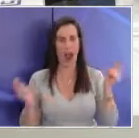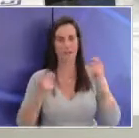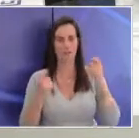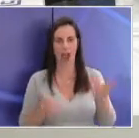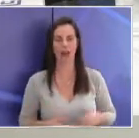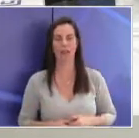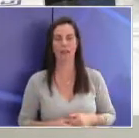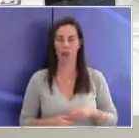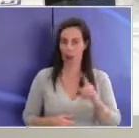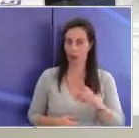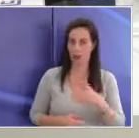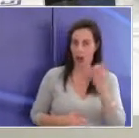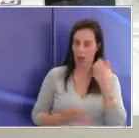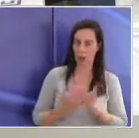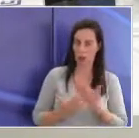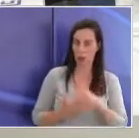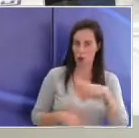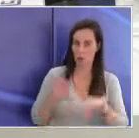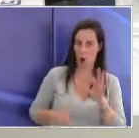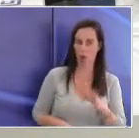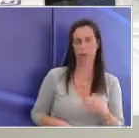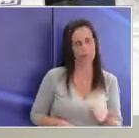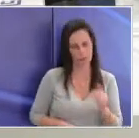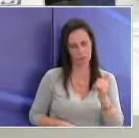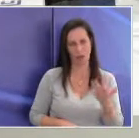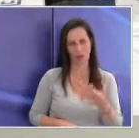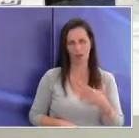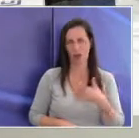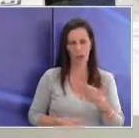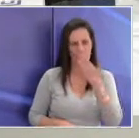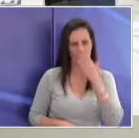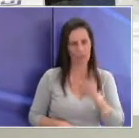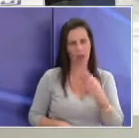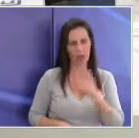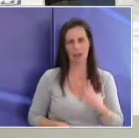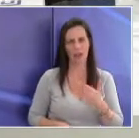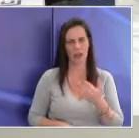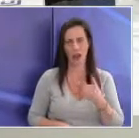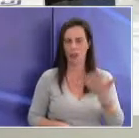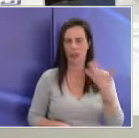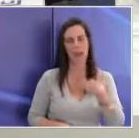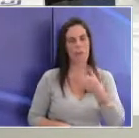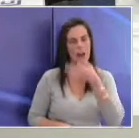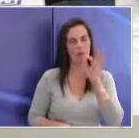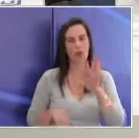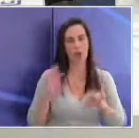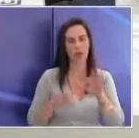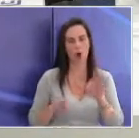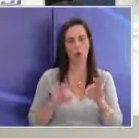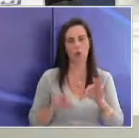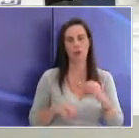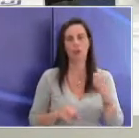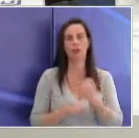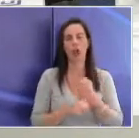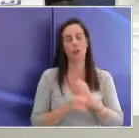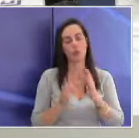אתה לקחת את זה בחשבון? תמיד לקח בחשבון, אני מוכזב, אני חייב להגיד לך. אני הייתי מעדיף שהבחירות פה